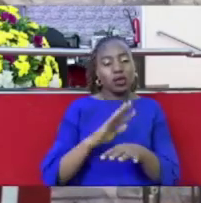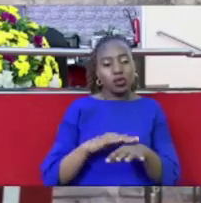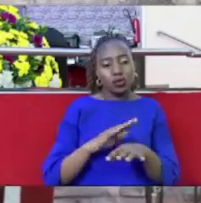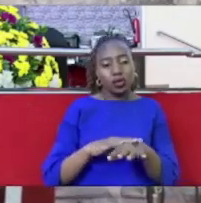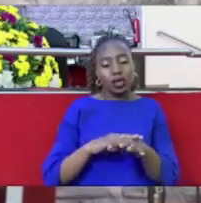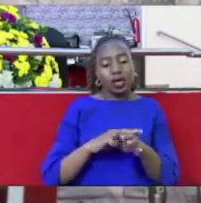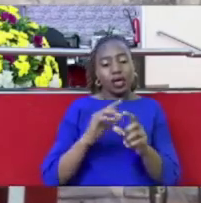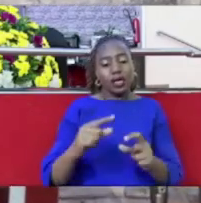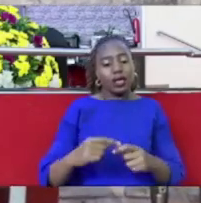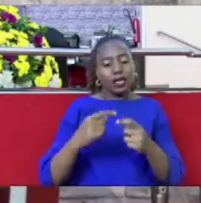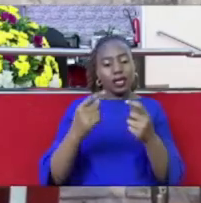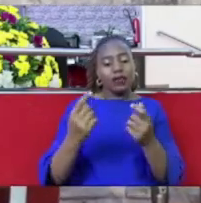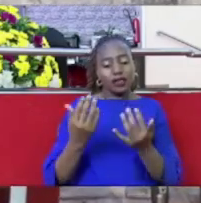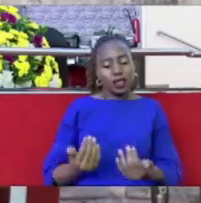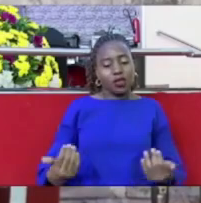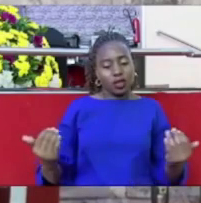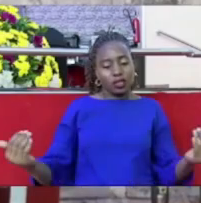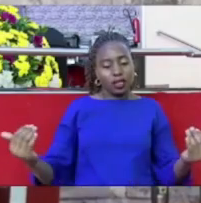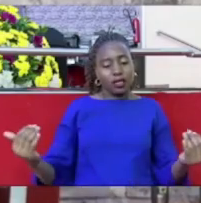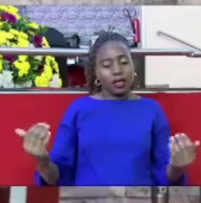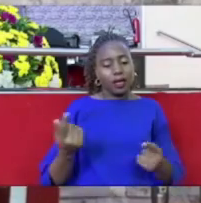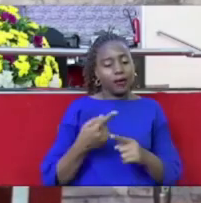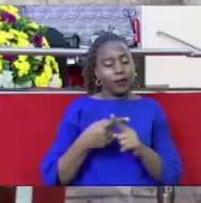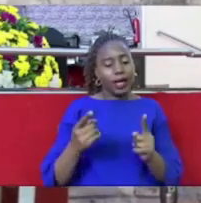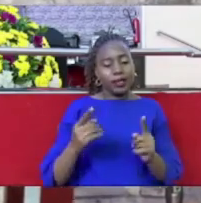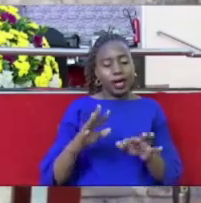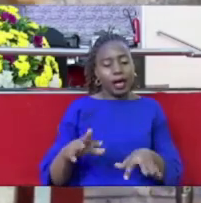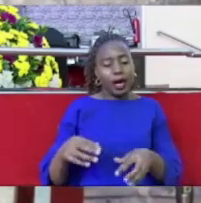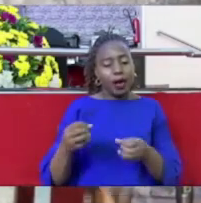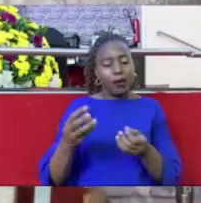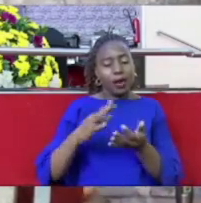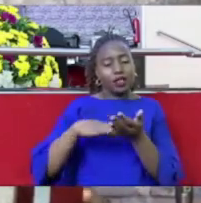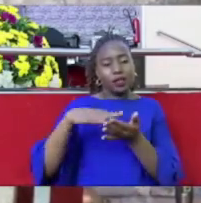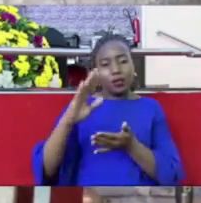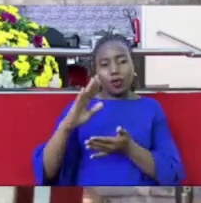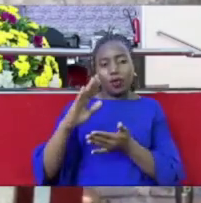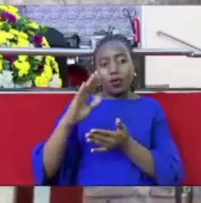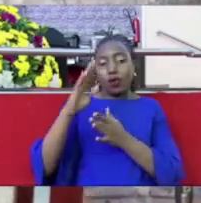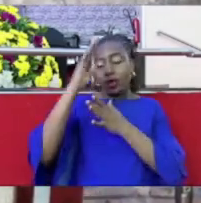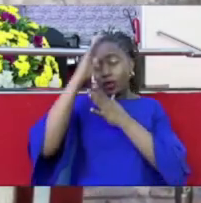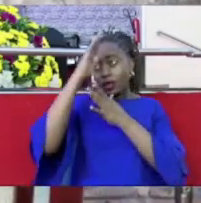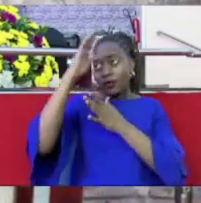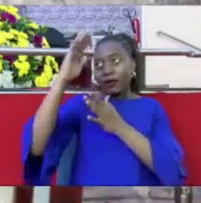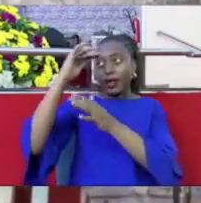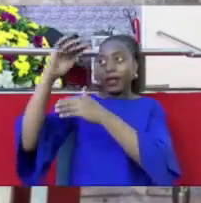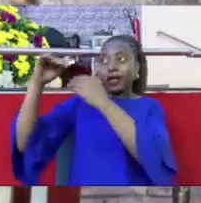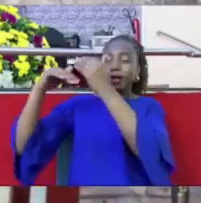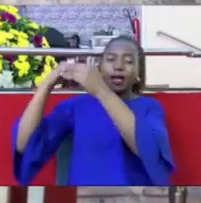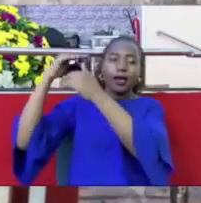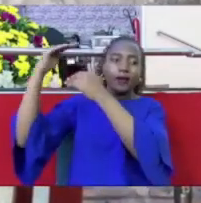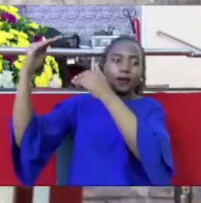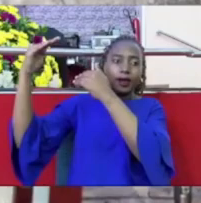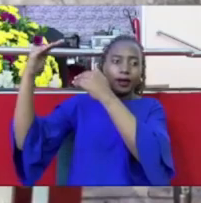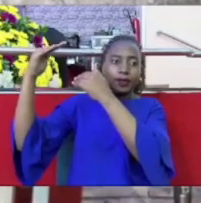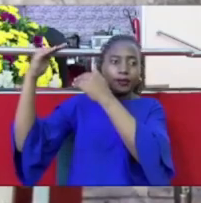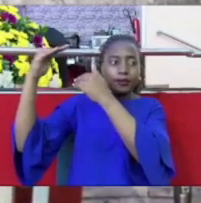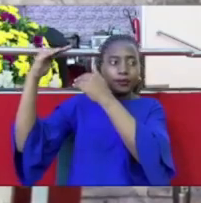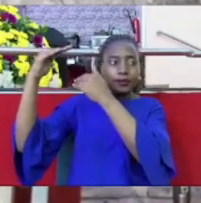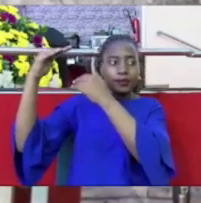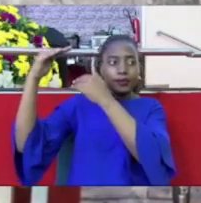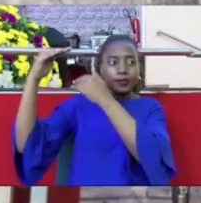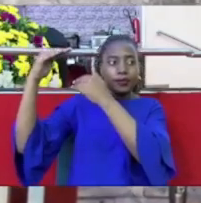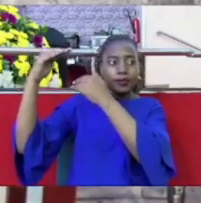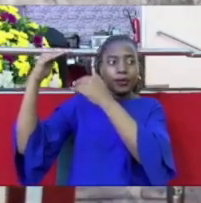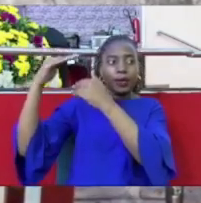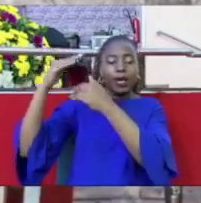kwa watoto wenu. But how much more is the Father in heaven, lakini itakuwa ni zaidi kiasi gani baba yetu aliye mbinguni, desiring